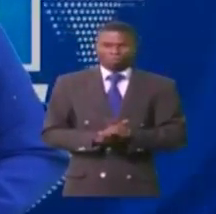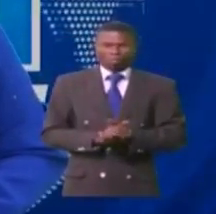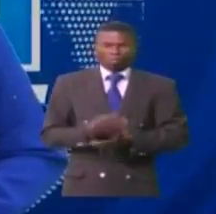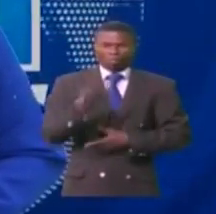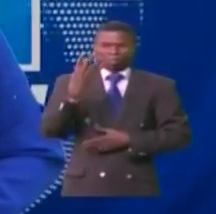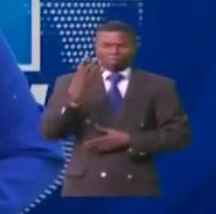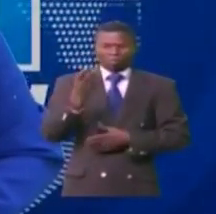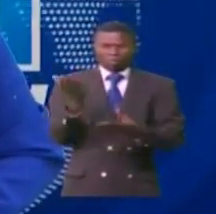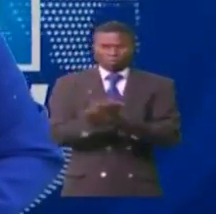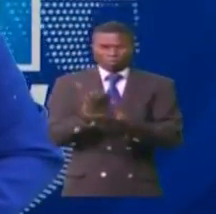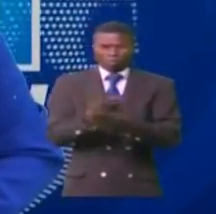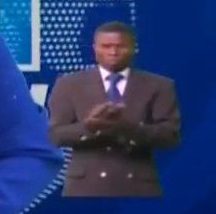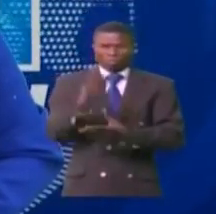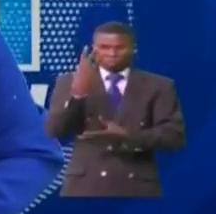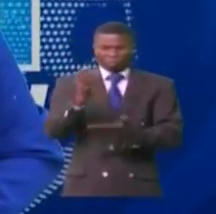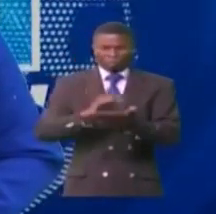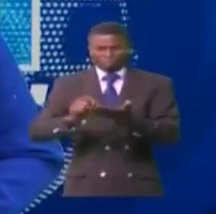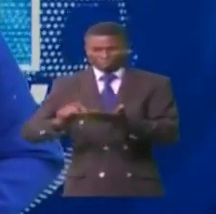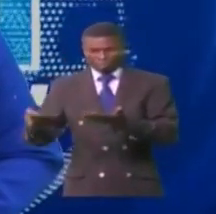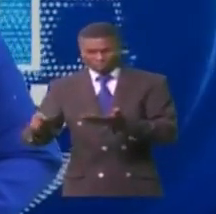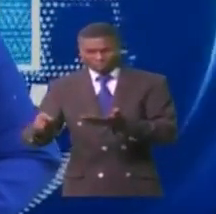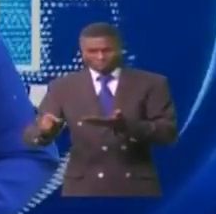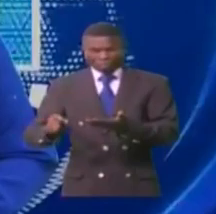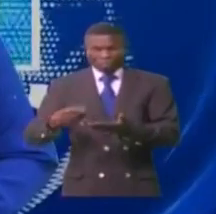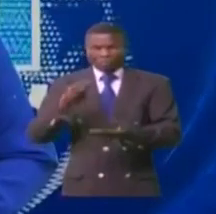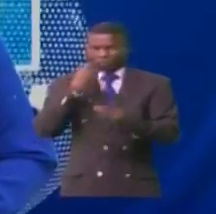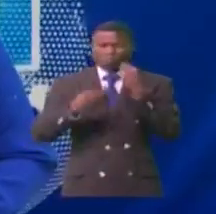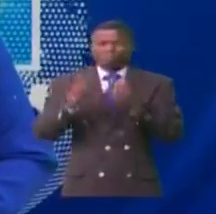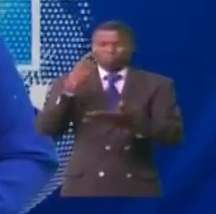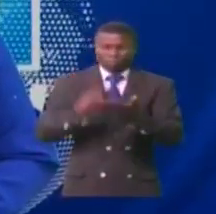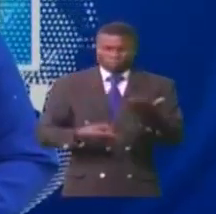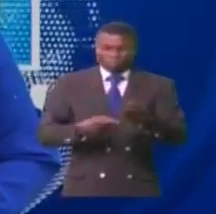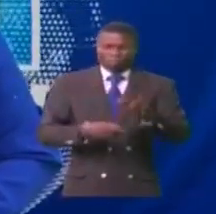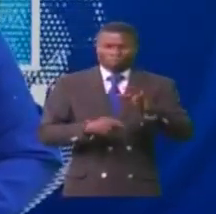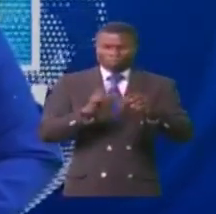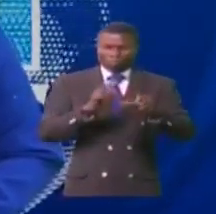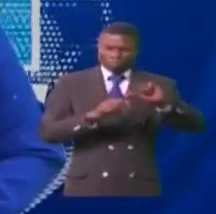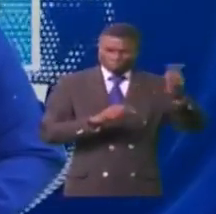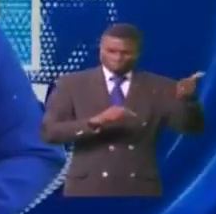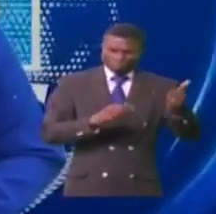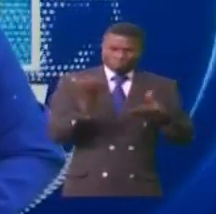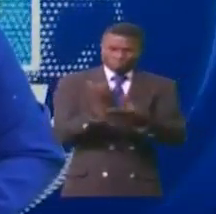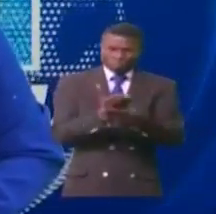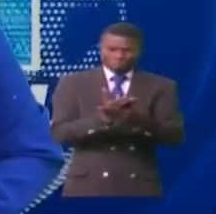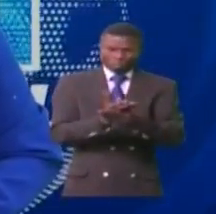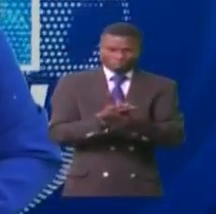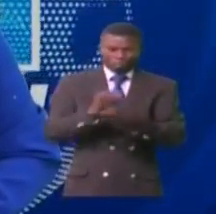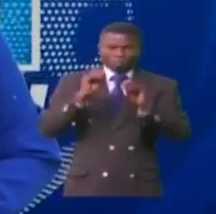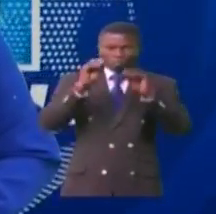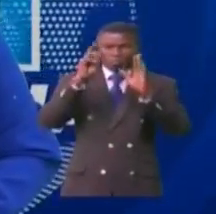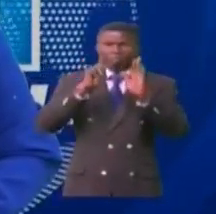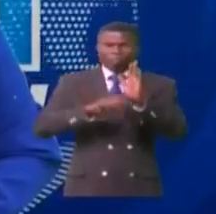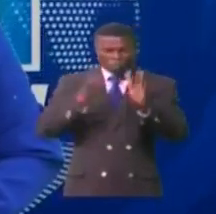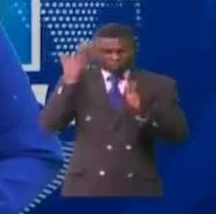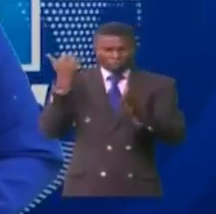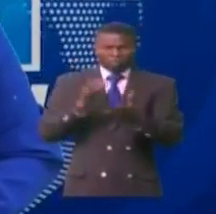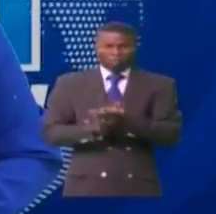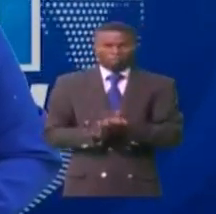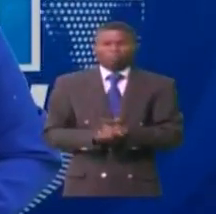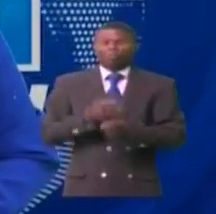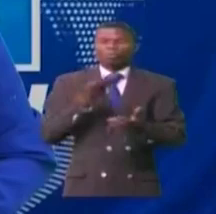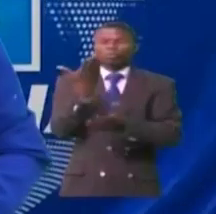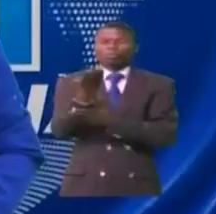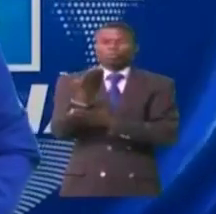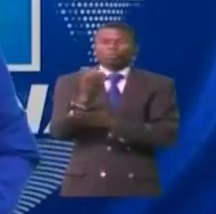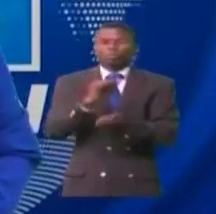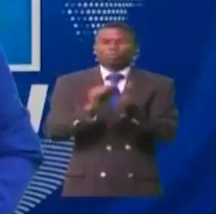Quatre ouvrages, dont trois écrits sur ce que nous mangeons et un autre consacré à l'enseignement. S'interroge sur le